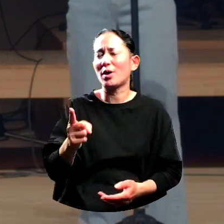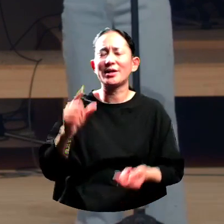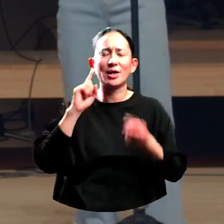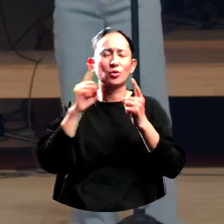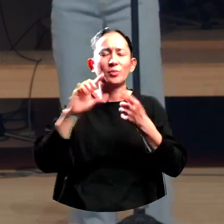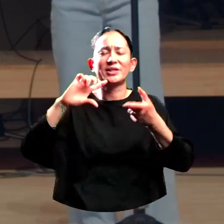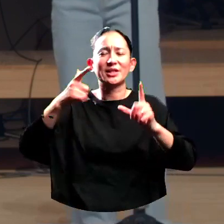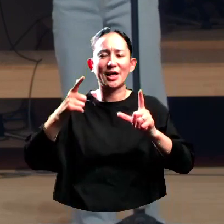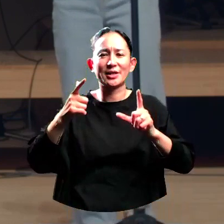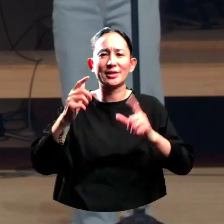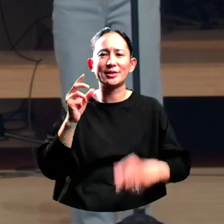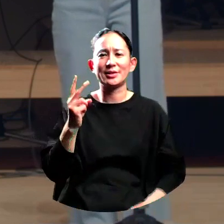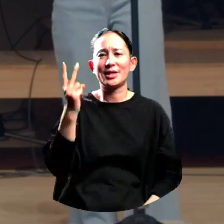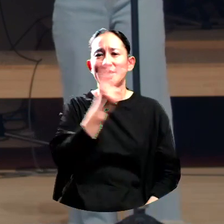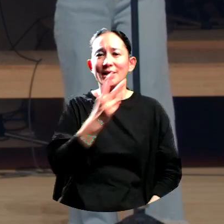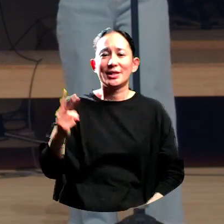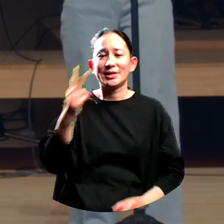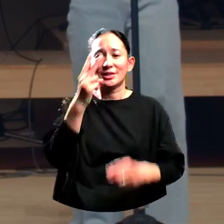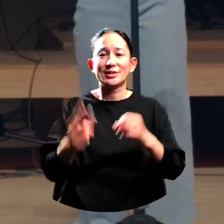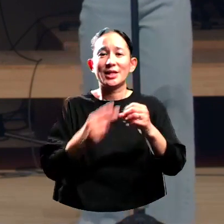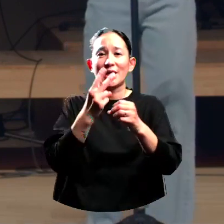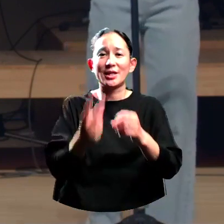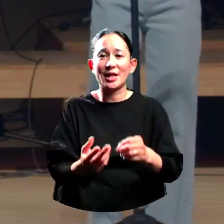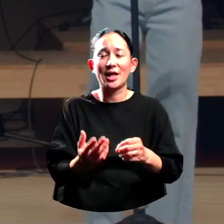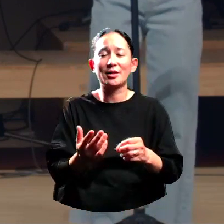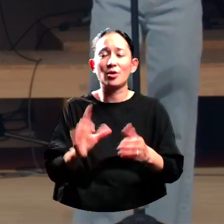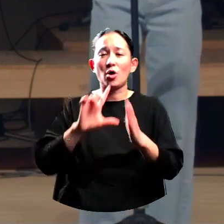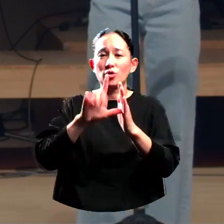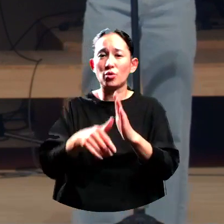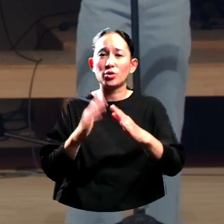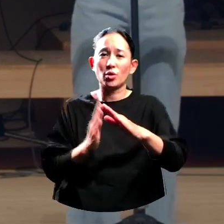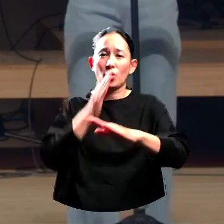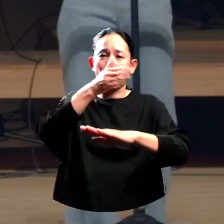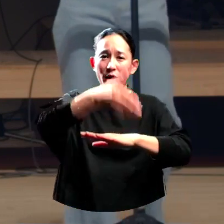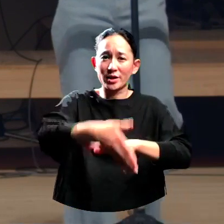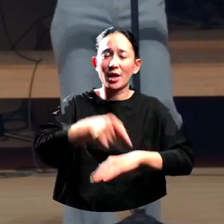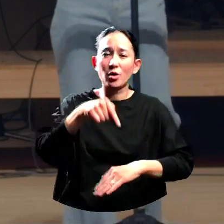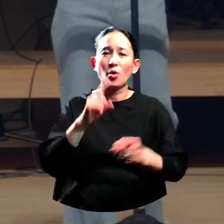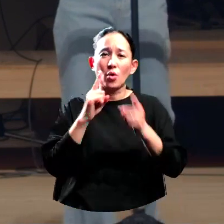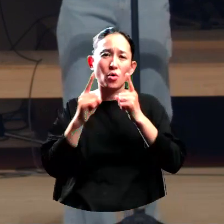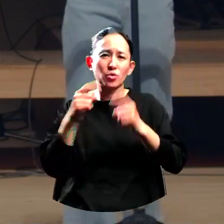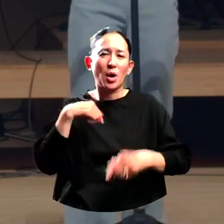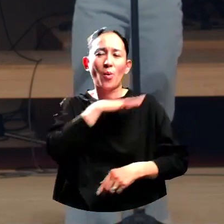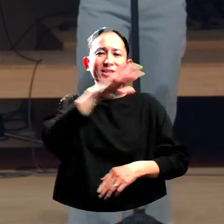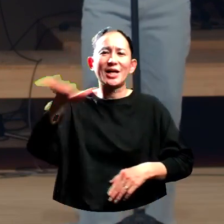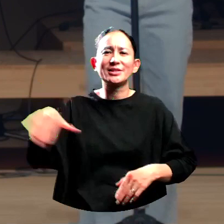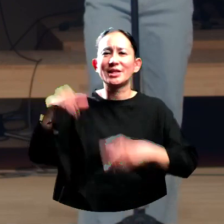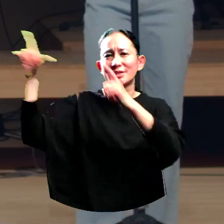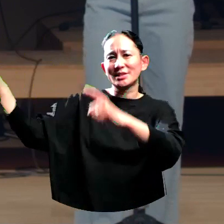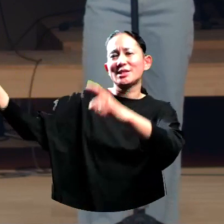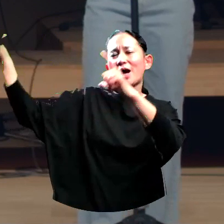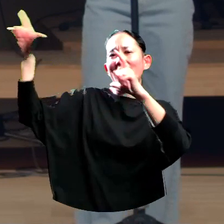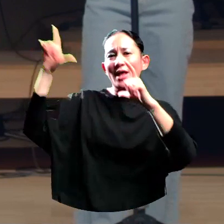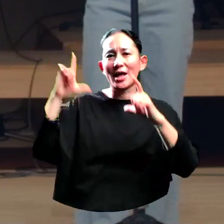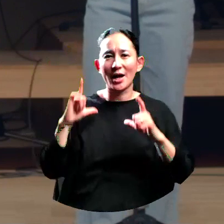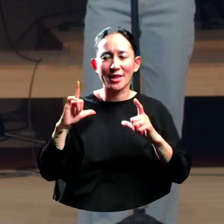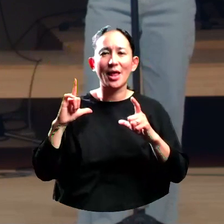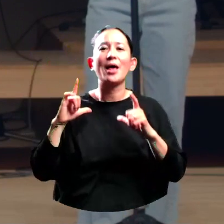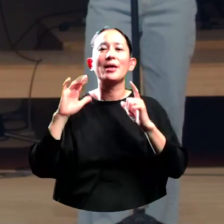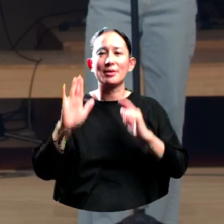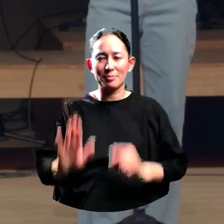葉は私たちに語られているんです。 This words, his words go beyond time and are asking us